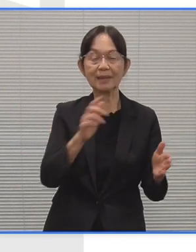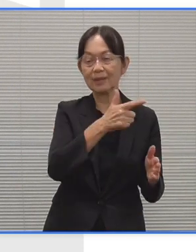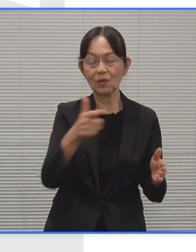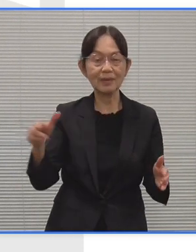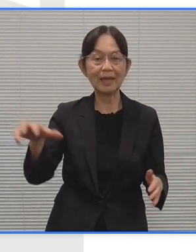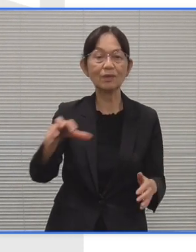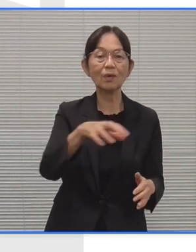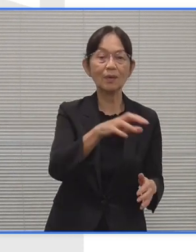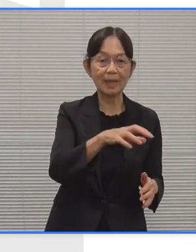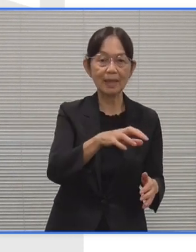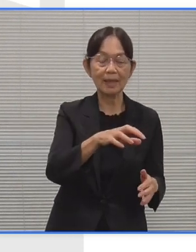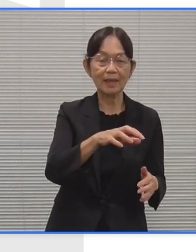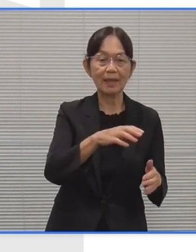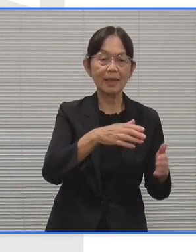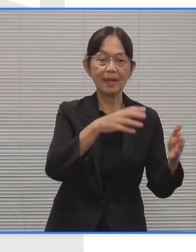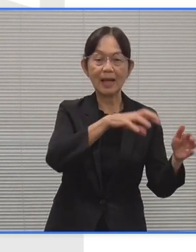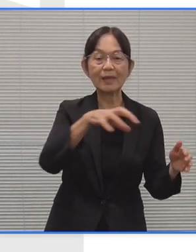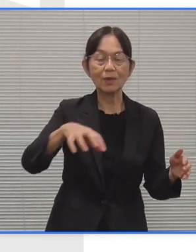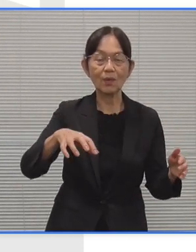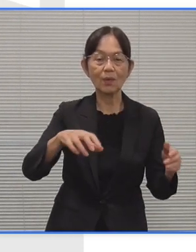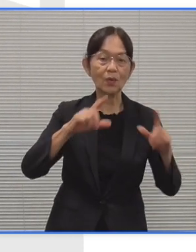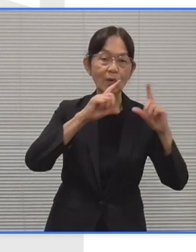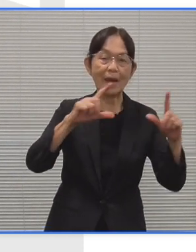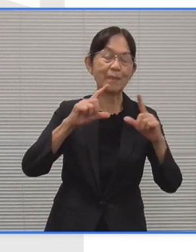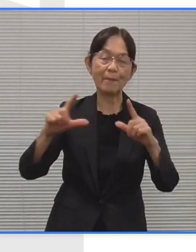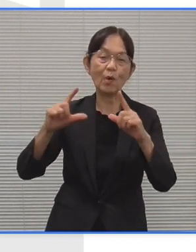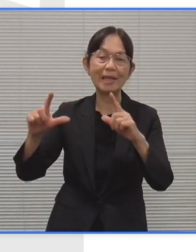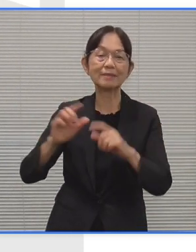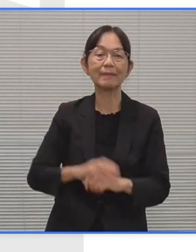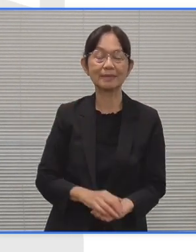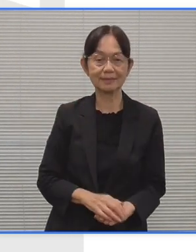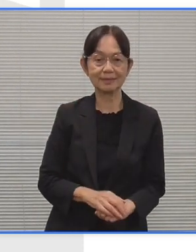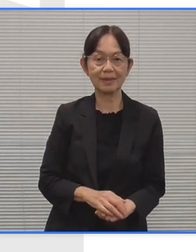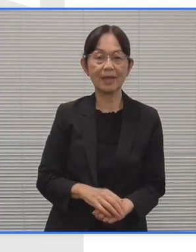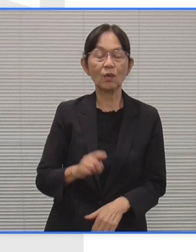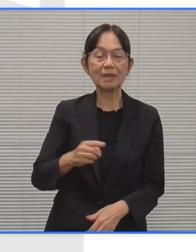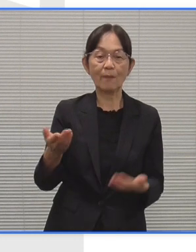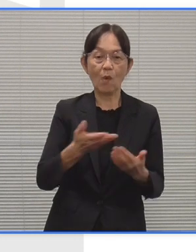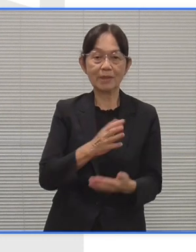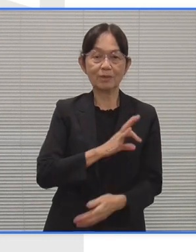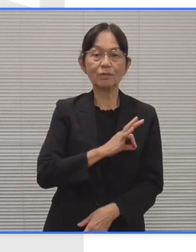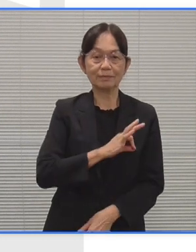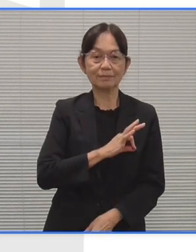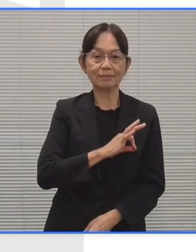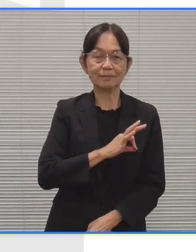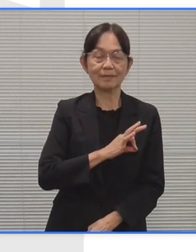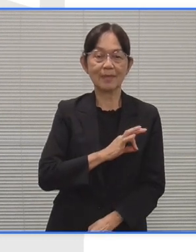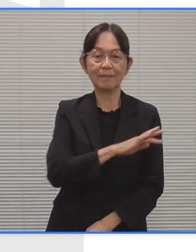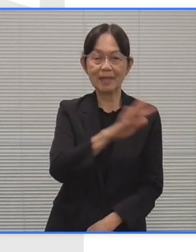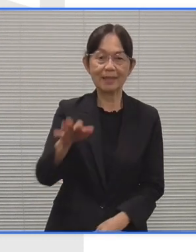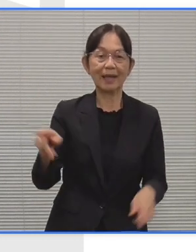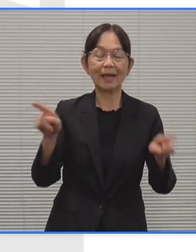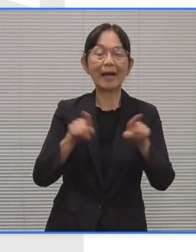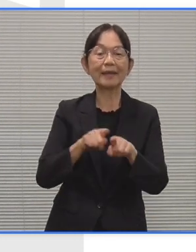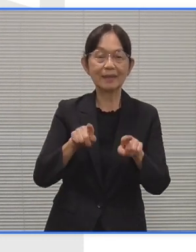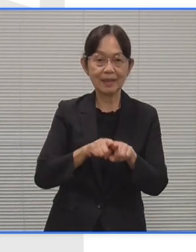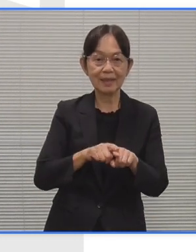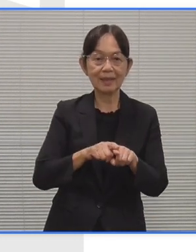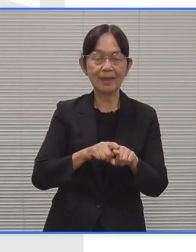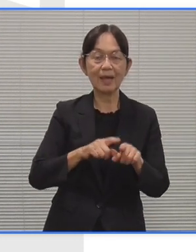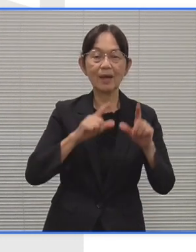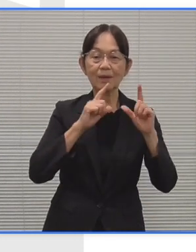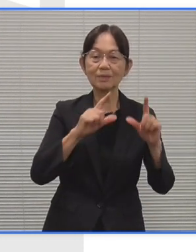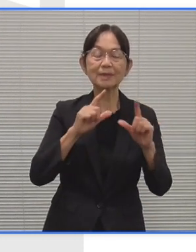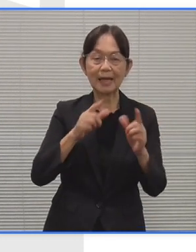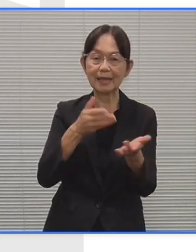で街頭のキャンペーンもいたします。こちらも職員を挙げて訴えていきたい、